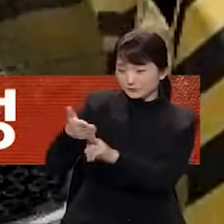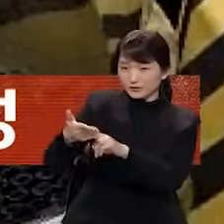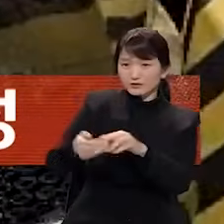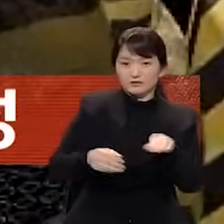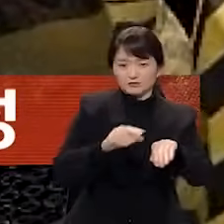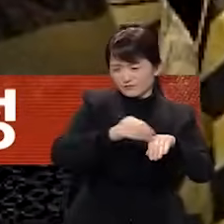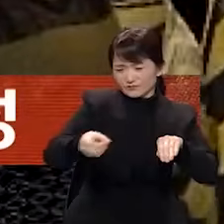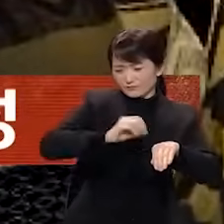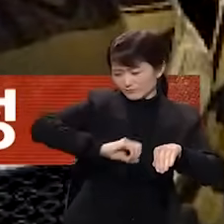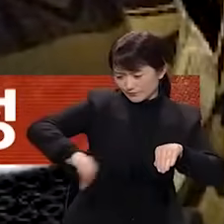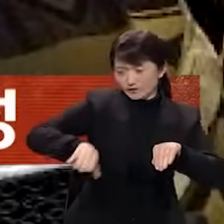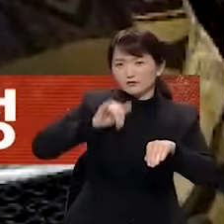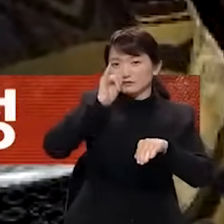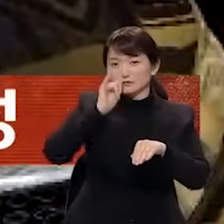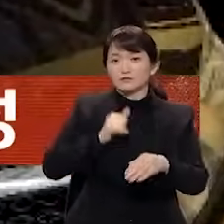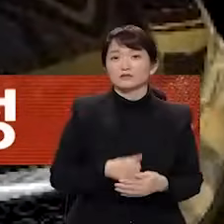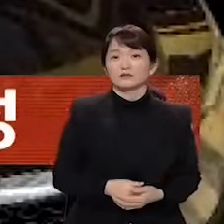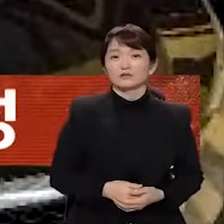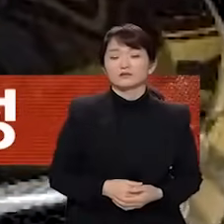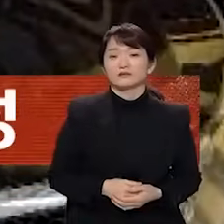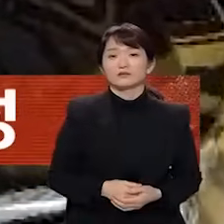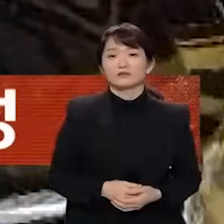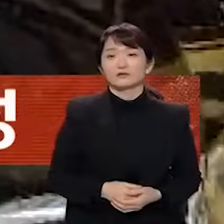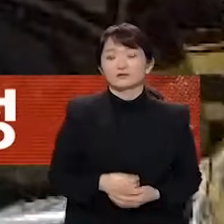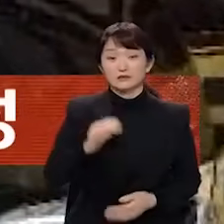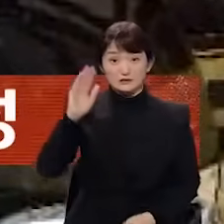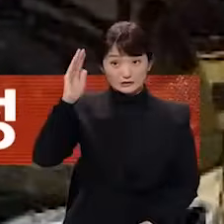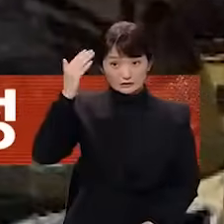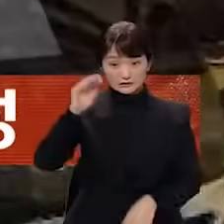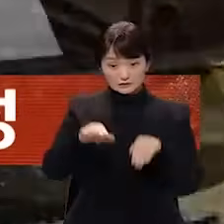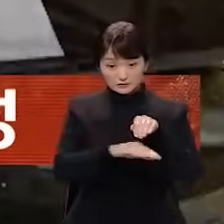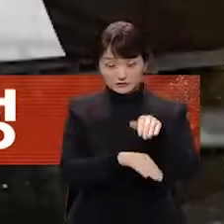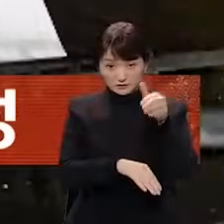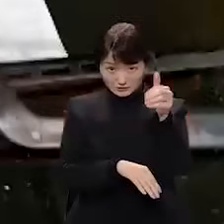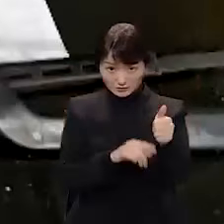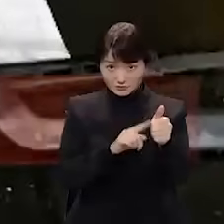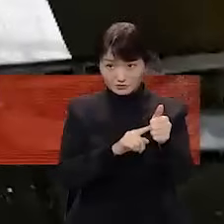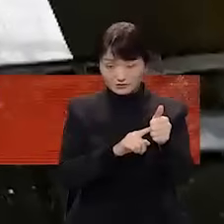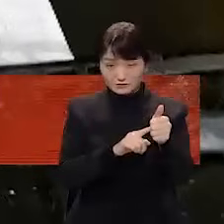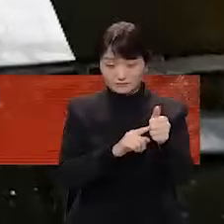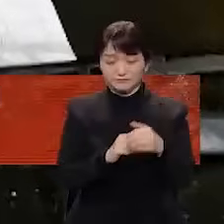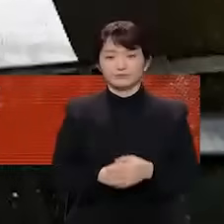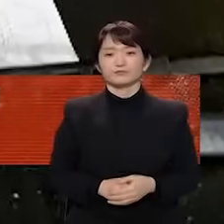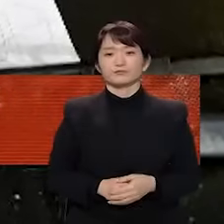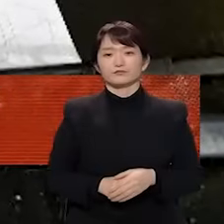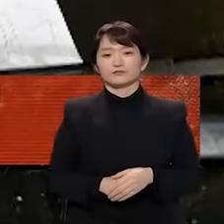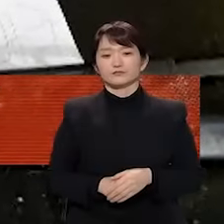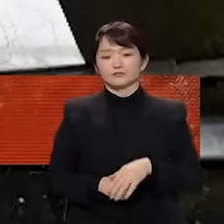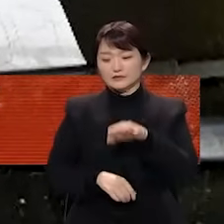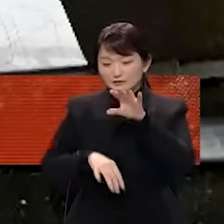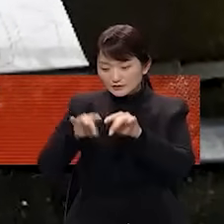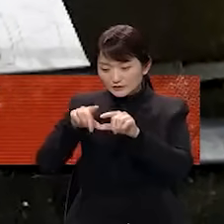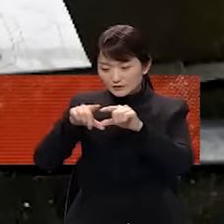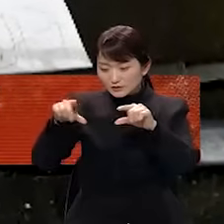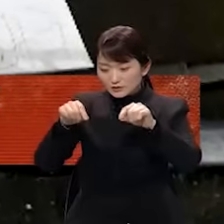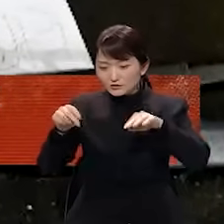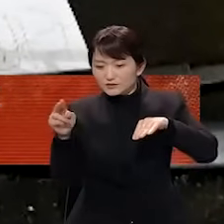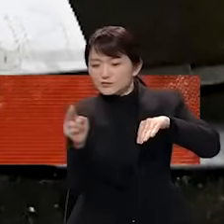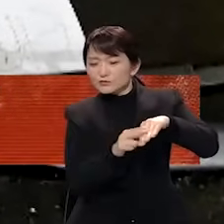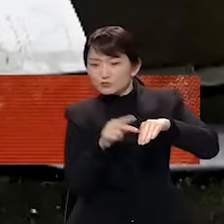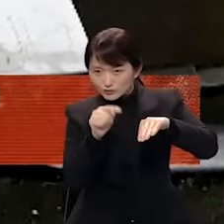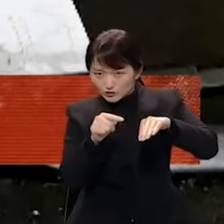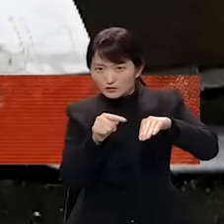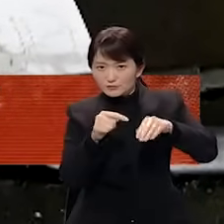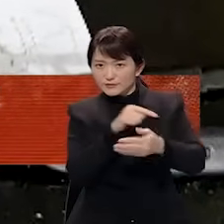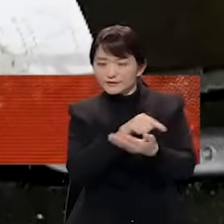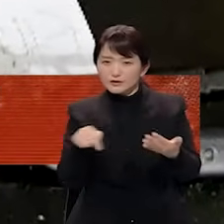그냥 버린다거나 이런 일도 있었다고 합니다 그러다가 최근에이 차주가 스티커 또 붙이면 뭐 재물 손개 신고하고 고소하겠다